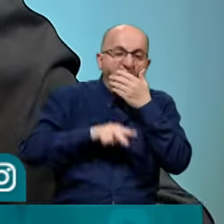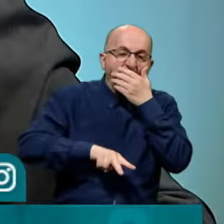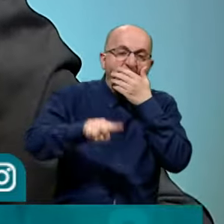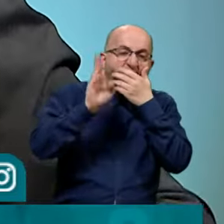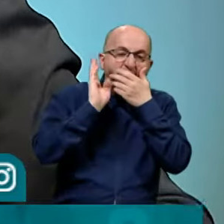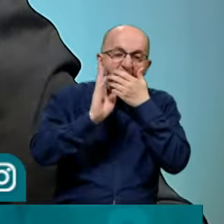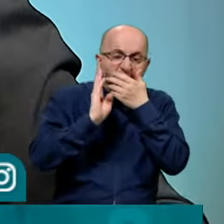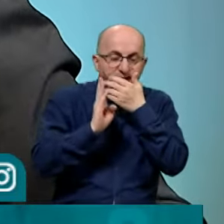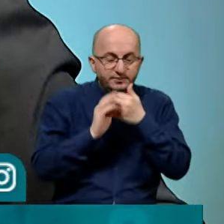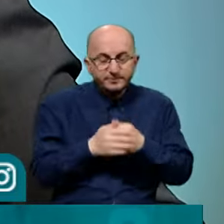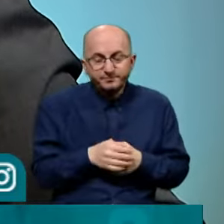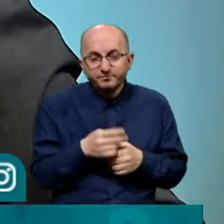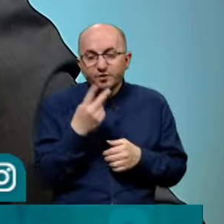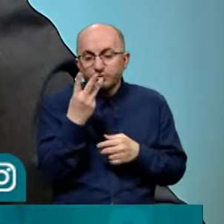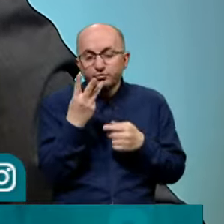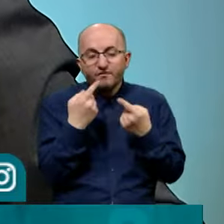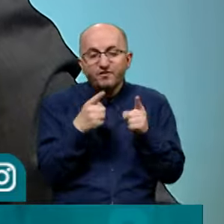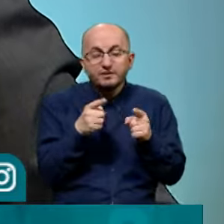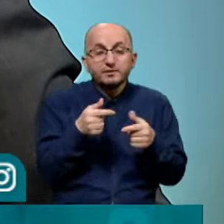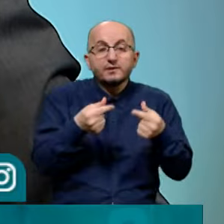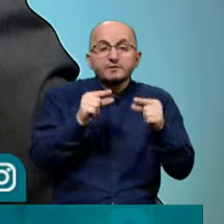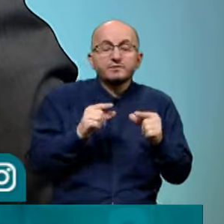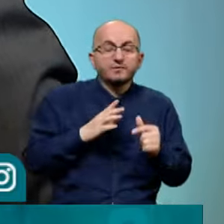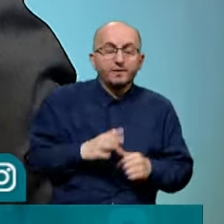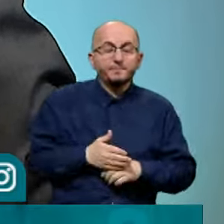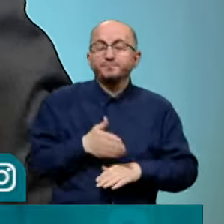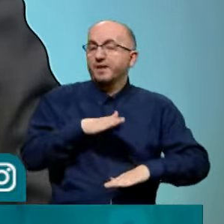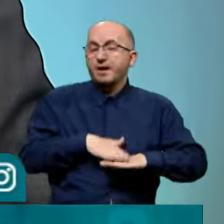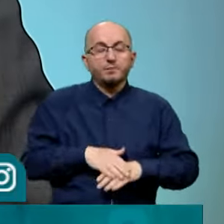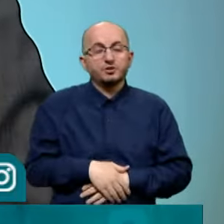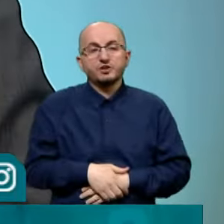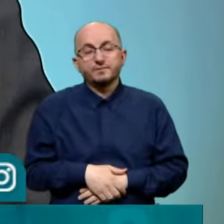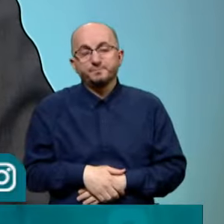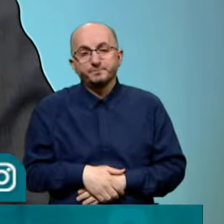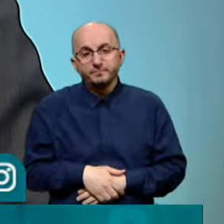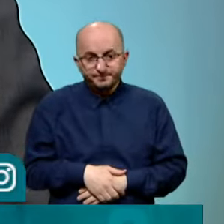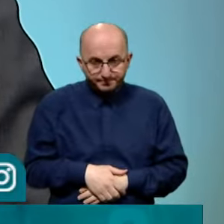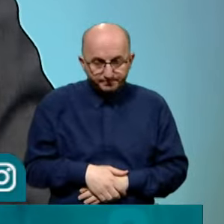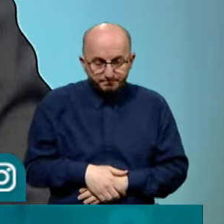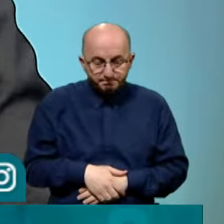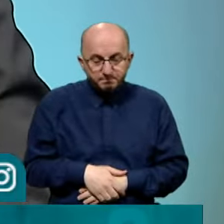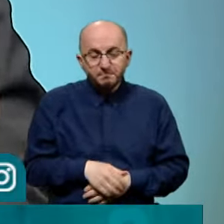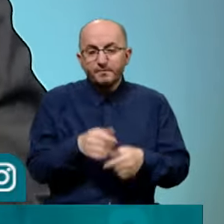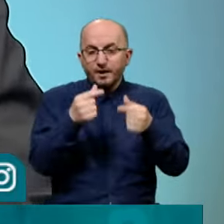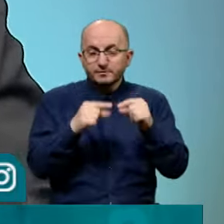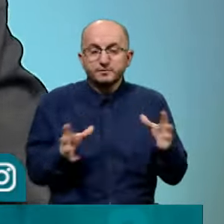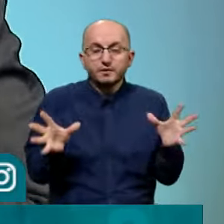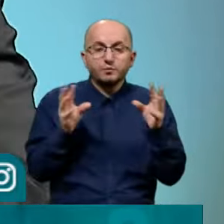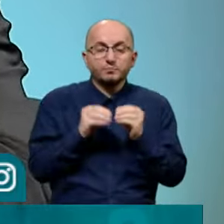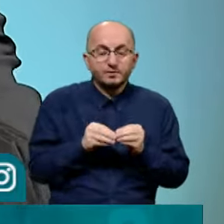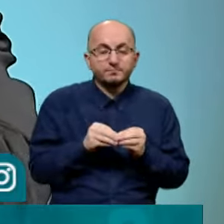Ama 3 farklı hadis var. Bu neden O oldu? zaman ne yapacağız? Burada cem ve tevfik dediğimiz, yani hadisleri